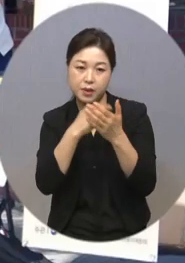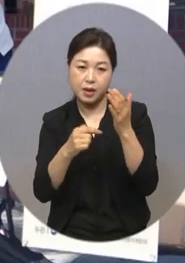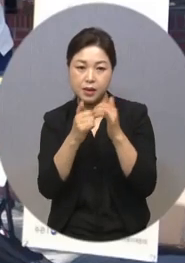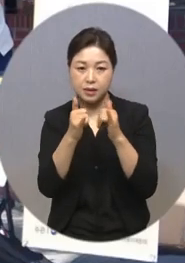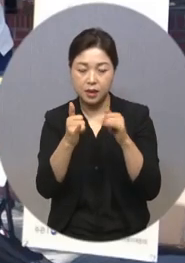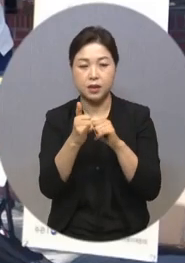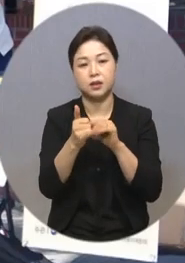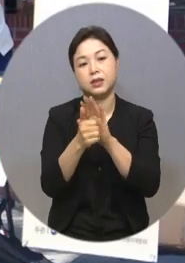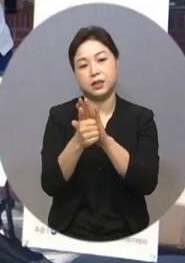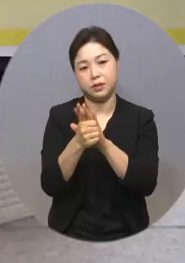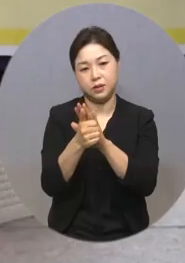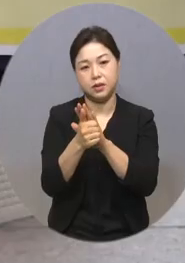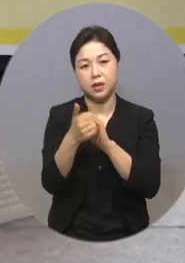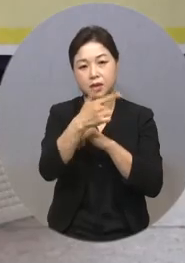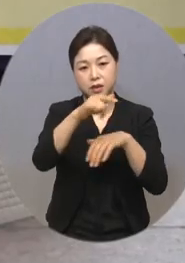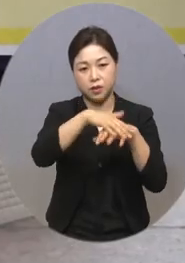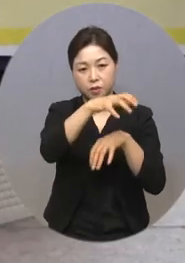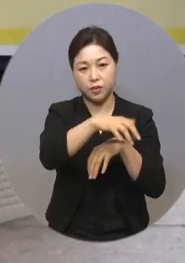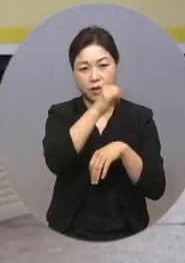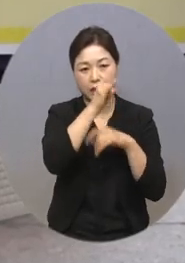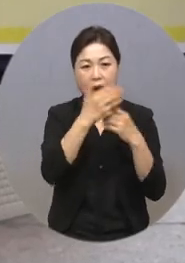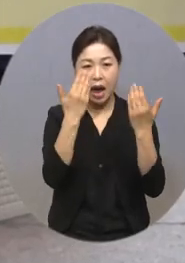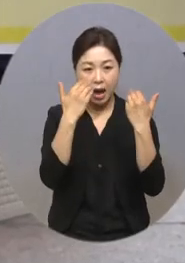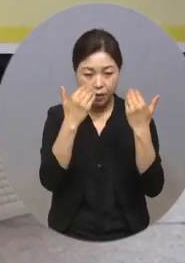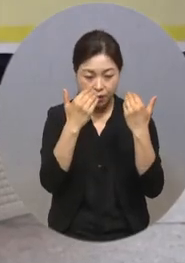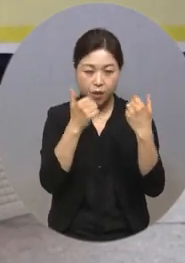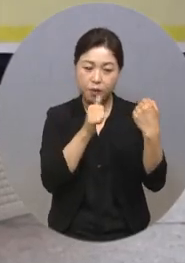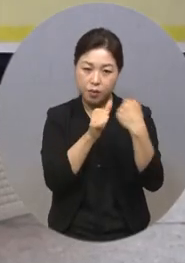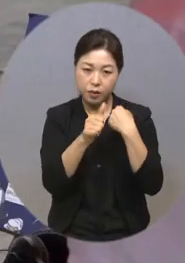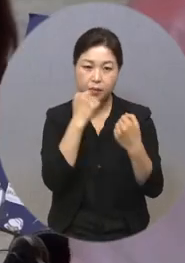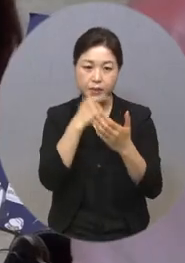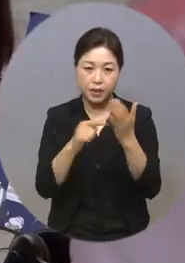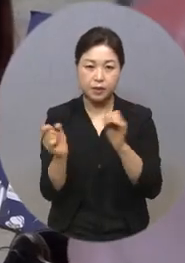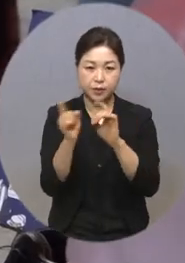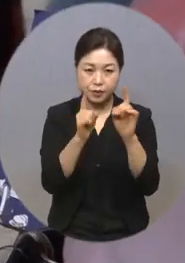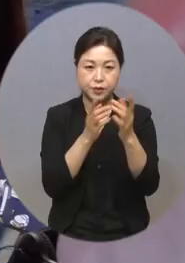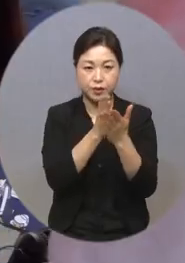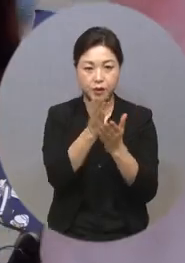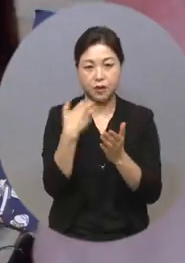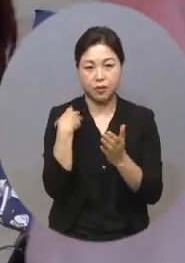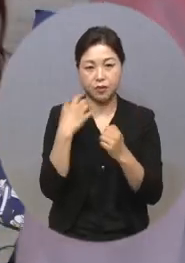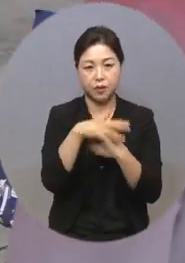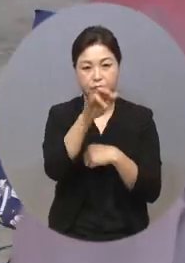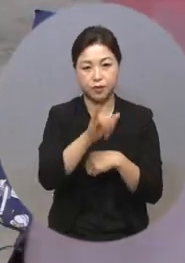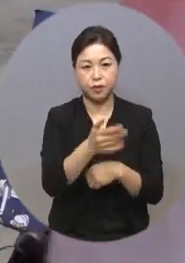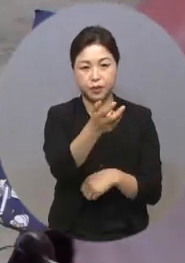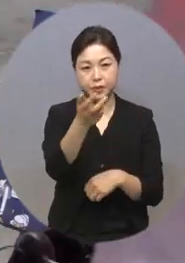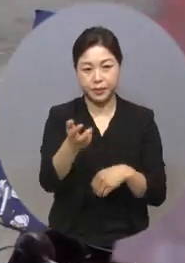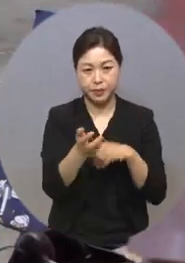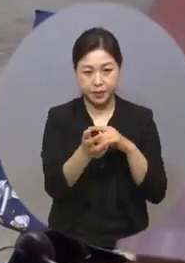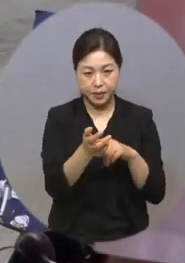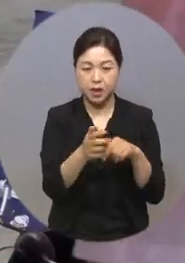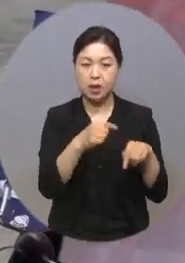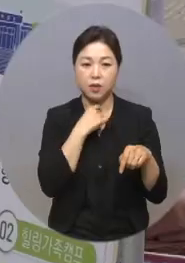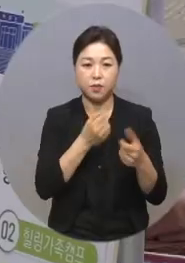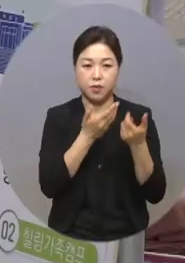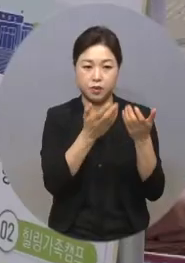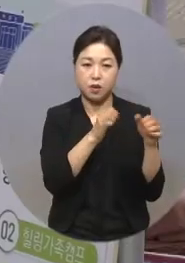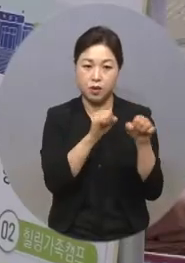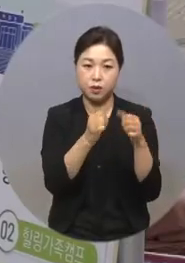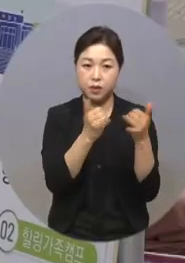위치한 센터는 학교폭력 피 치 우 전담 기관 으로 전국을 추후 하며 지역의 자원 활동가들과 함께